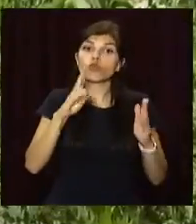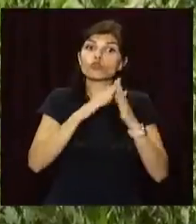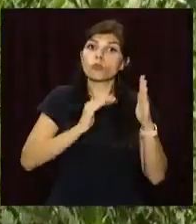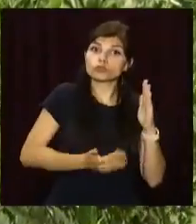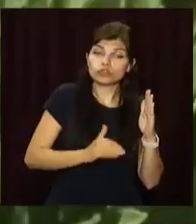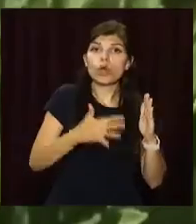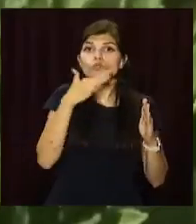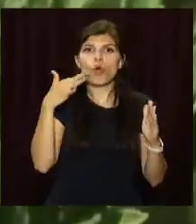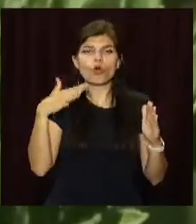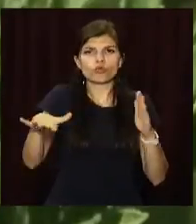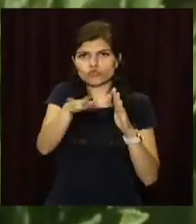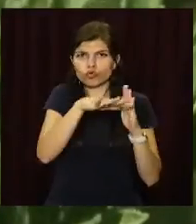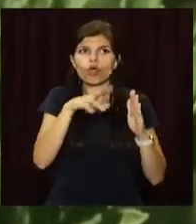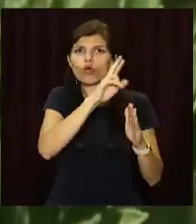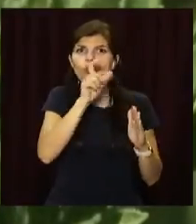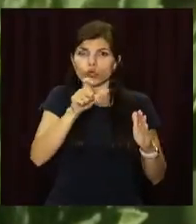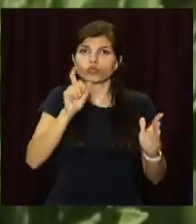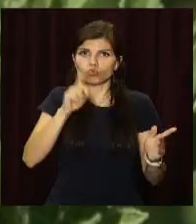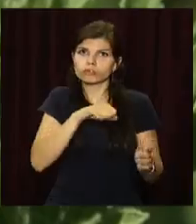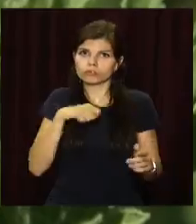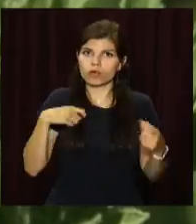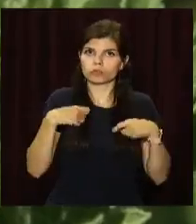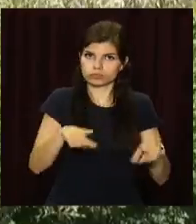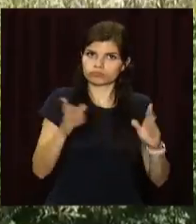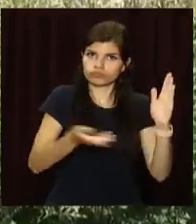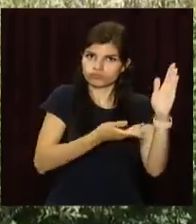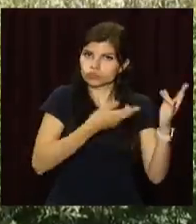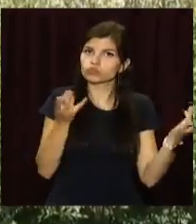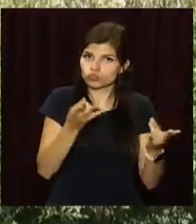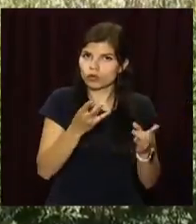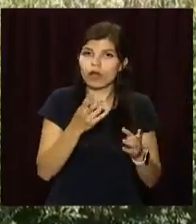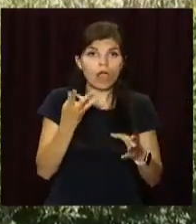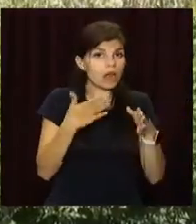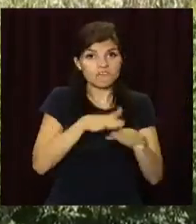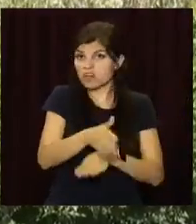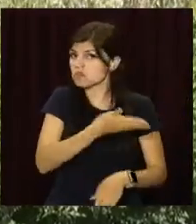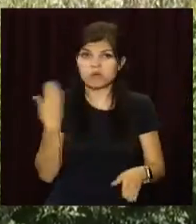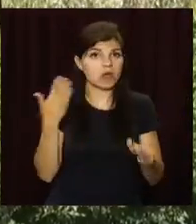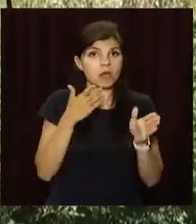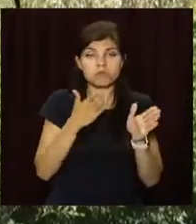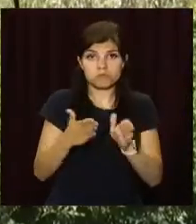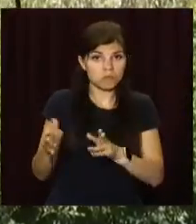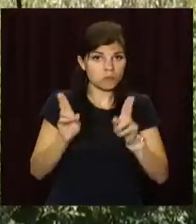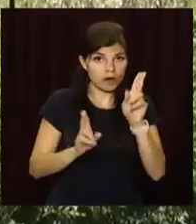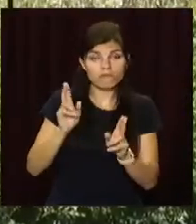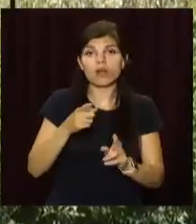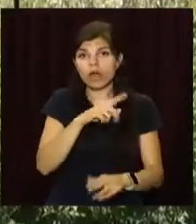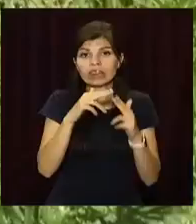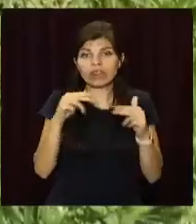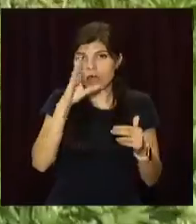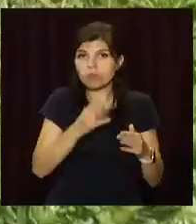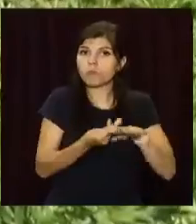приватних та багатоквартирних будинків на територіях прилеглих до будівель. У разі невиконання правил благоустрою дніпрянам